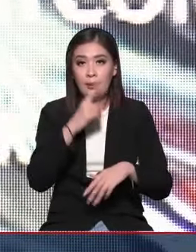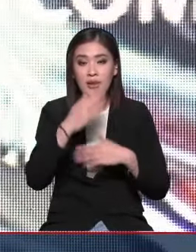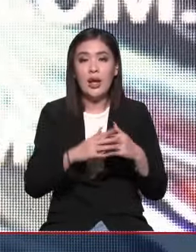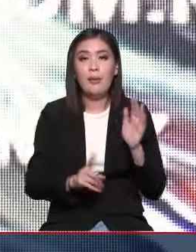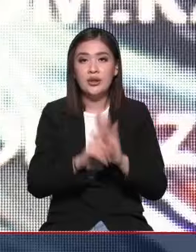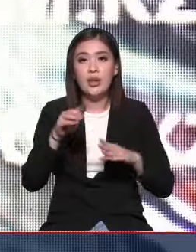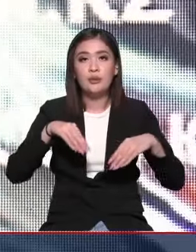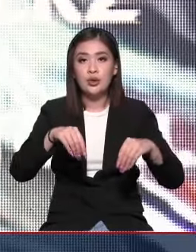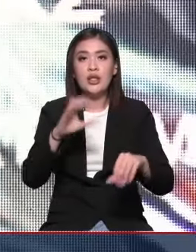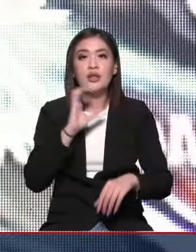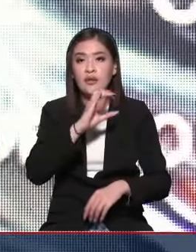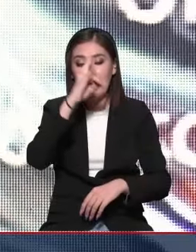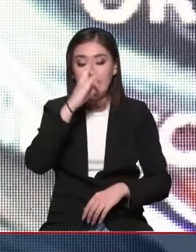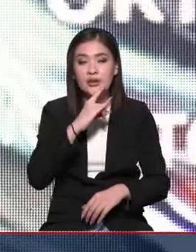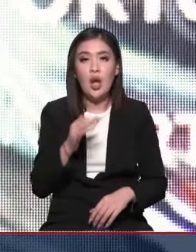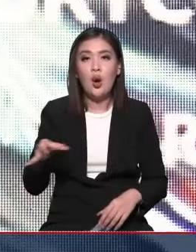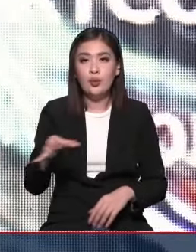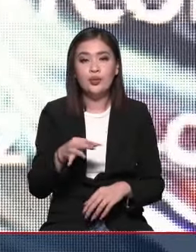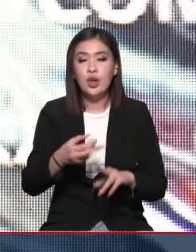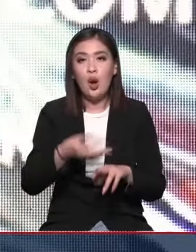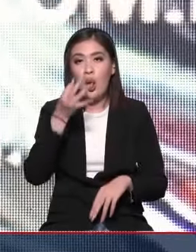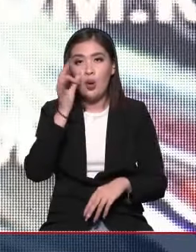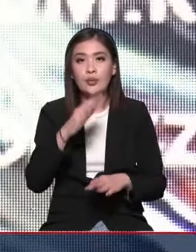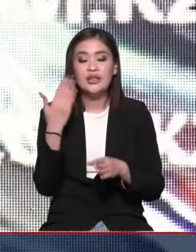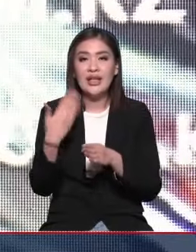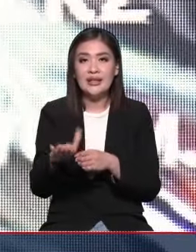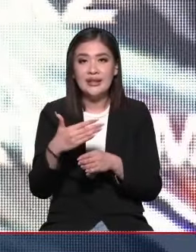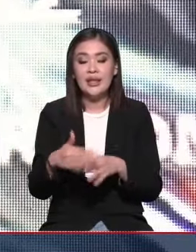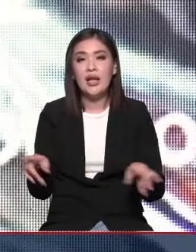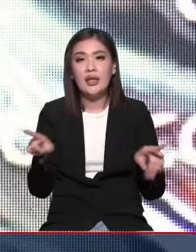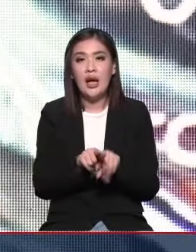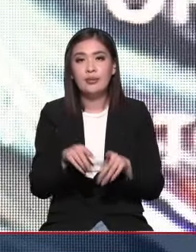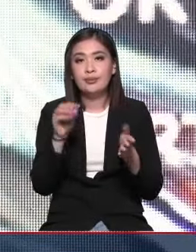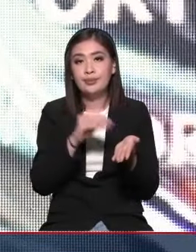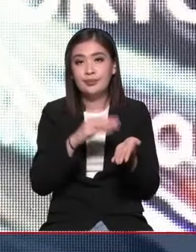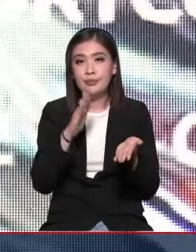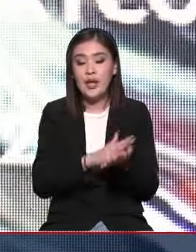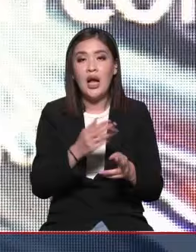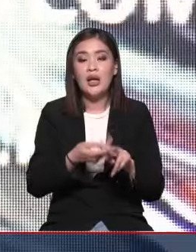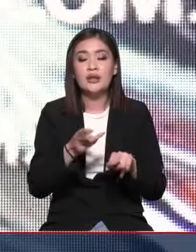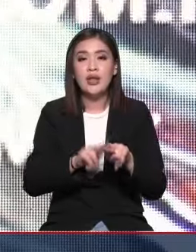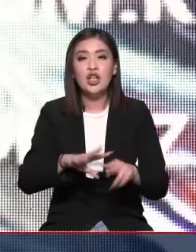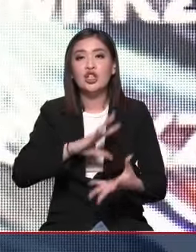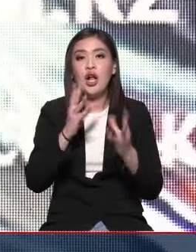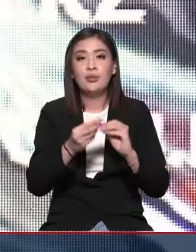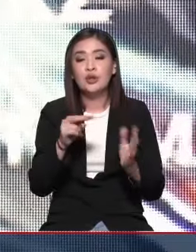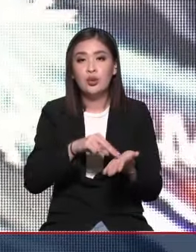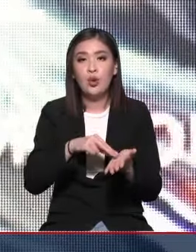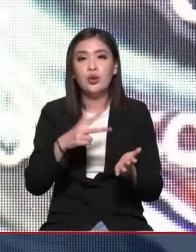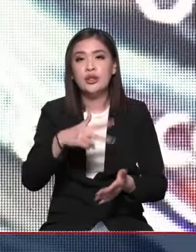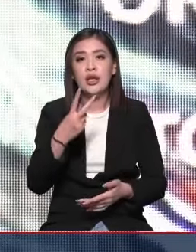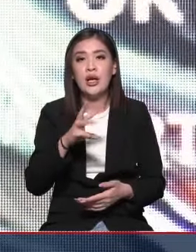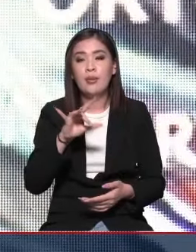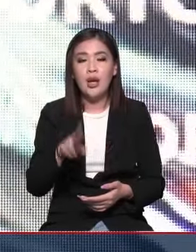суару жобалары Солтүстік Қазақстан облысы тәжірибесі шеңберінде кредиттелетіндер тізбесіне енгізілді. Ағымдағы жылы жалпы соммасы